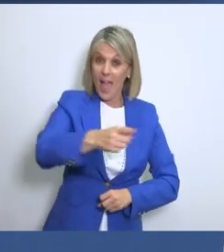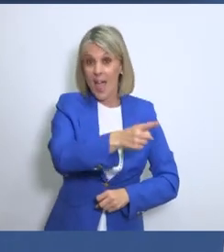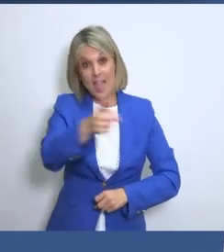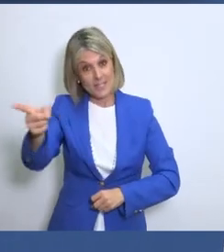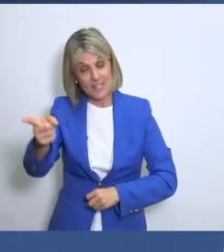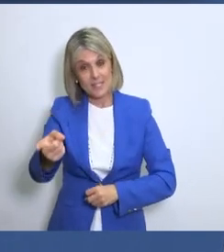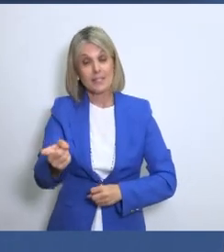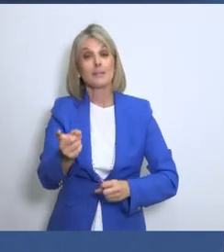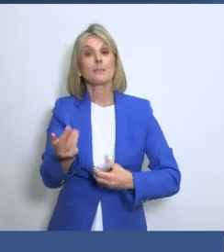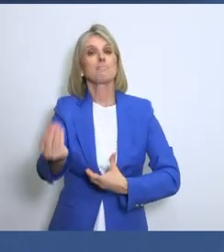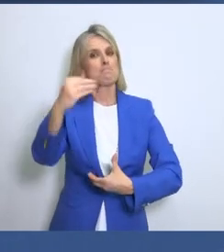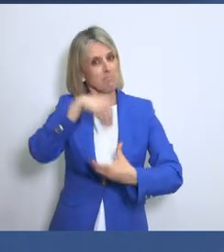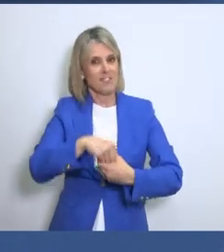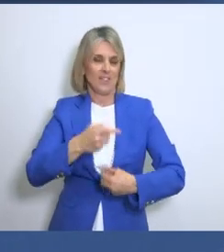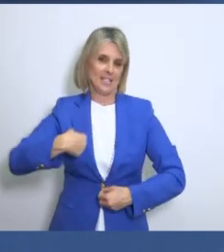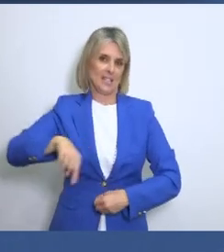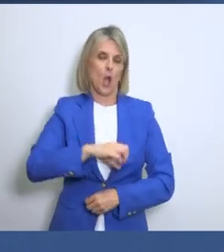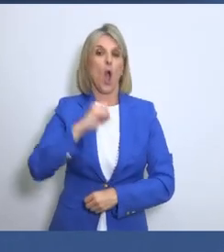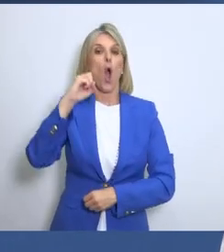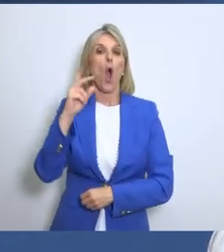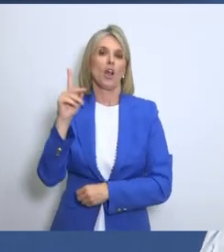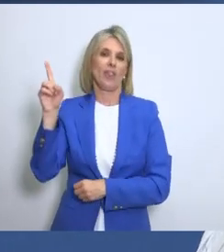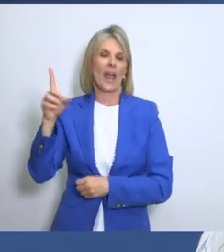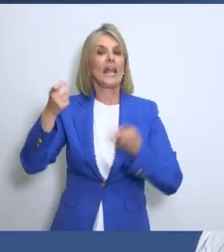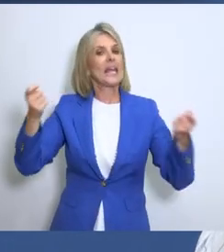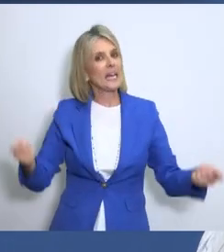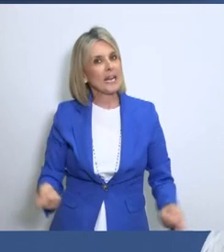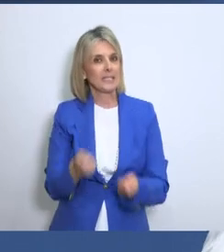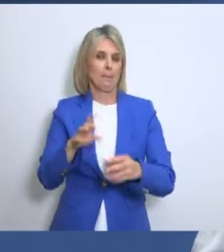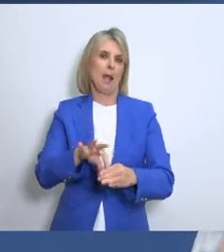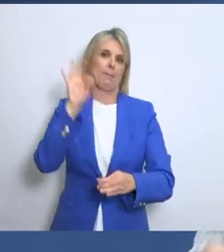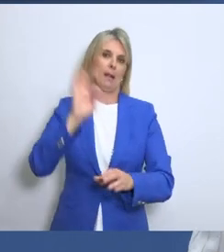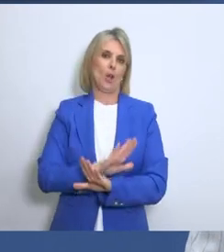λοιπόν, ψηφίστε την ΟΚΔΕ. Είναι μια χρήσιμη επιλογή.